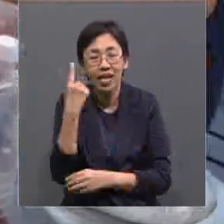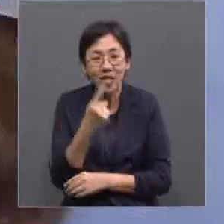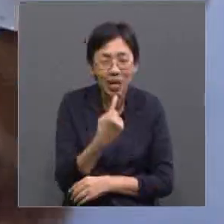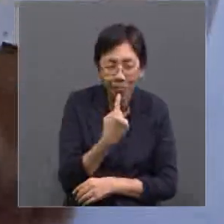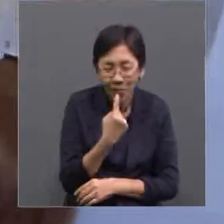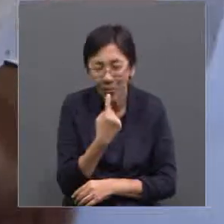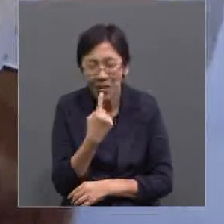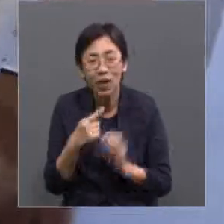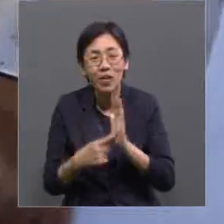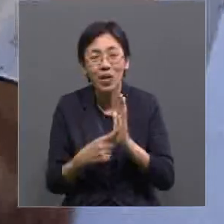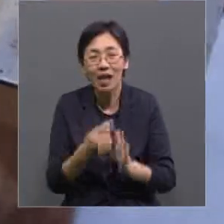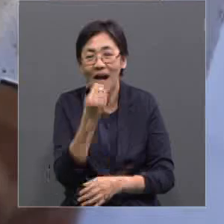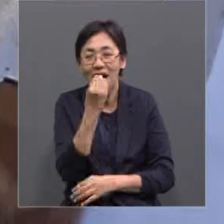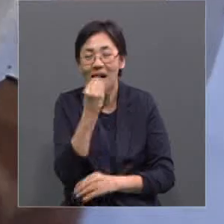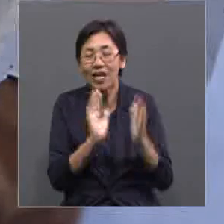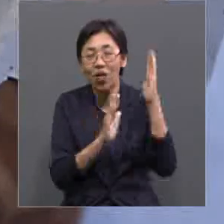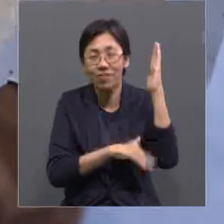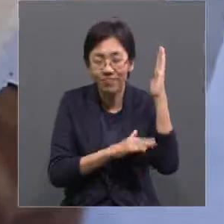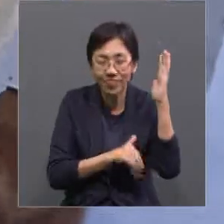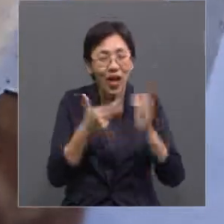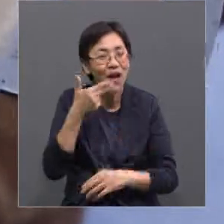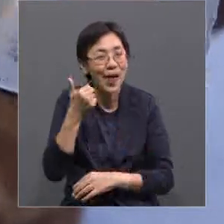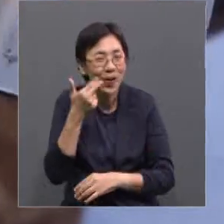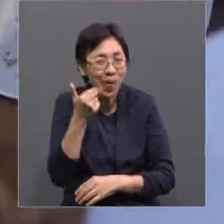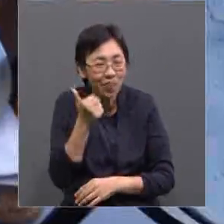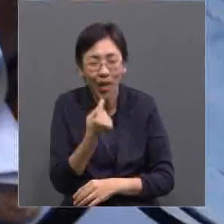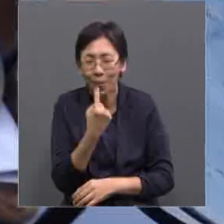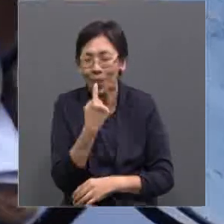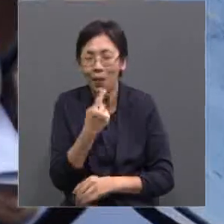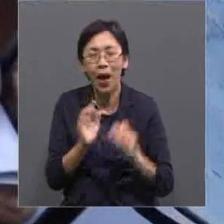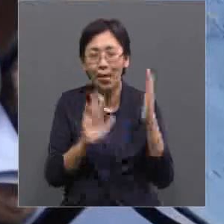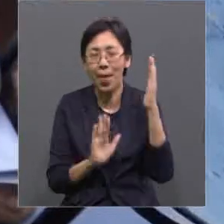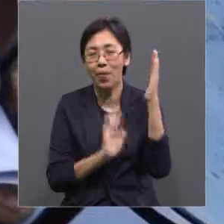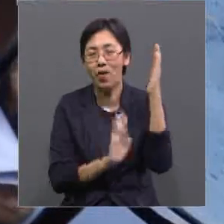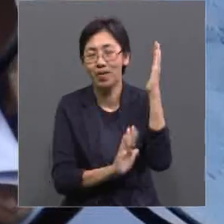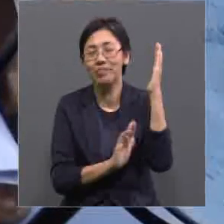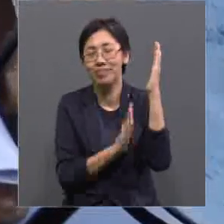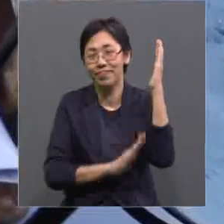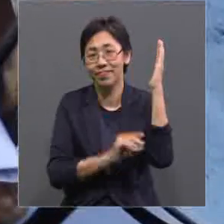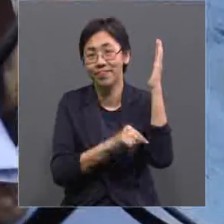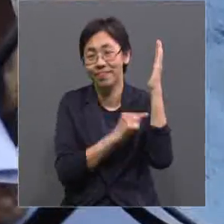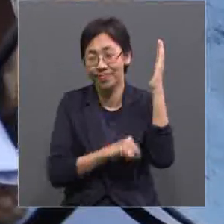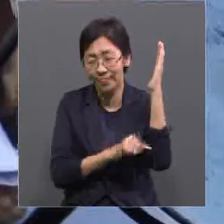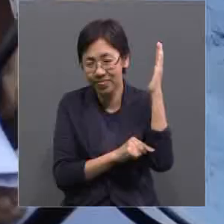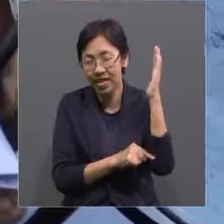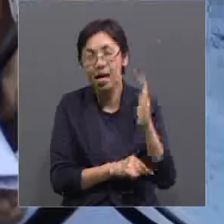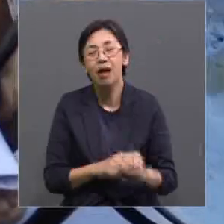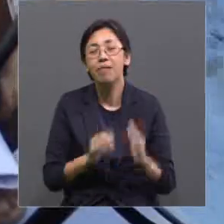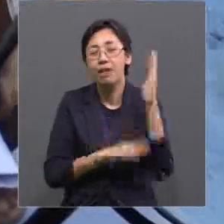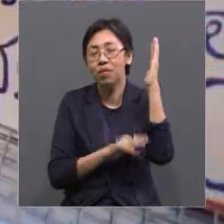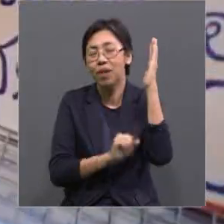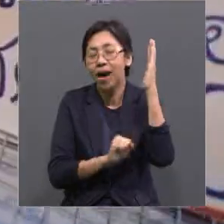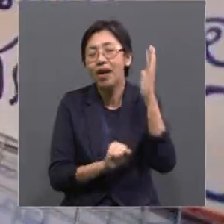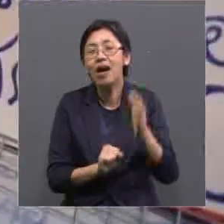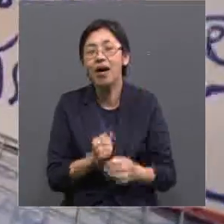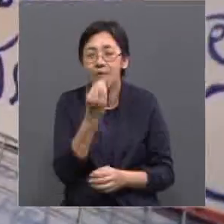ชาติไม่ว่าจะเป็นในส่วนอาหารพื้นบ้านและของหวานพื้นเมืองที่มีรสชาติเป็นเอกลักษณ์ก็ถือเป็นการสนับสนุนซอฟต์พาวเวอร์ของสงขลาที่